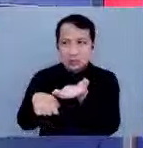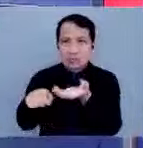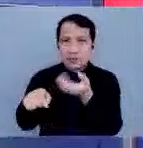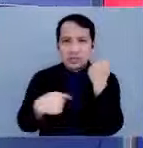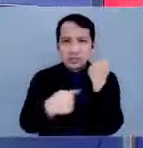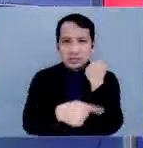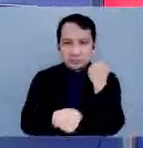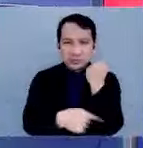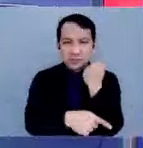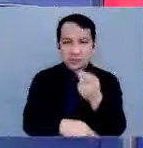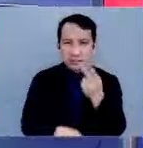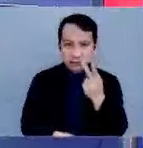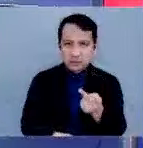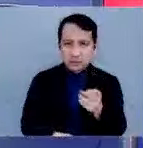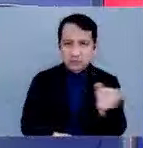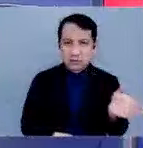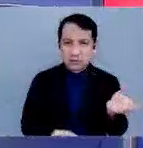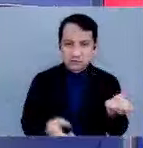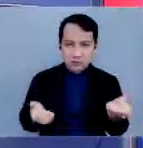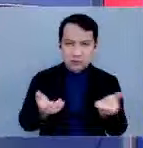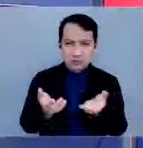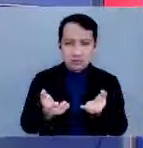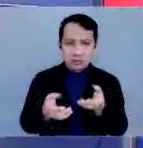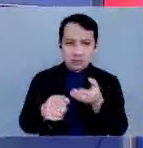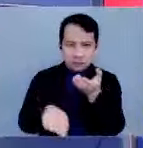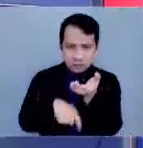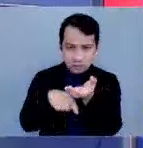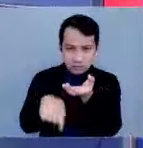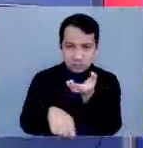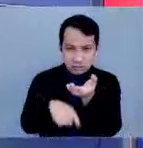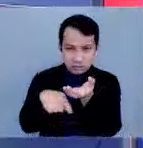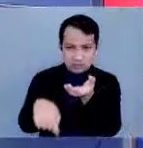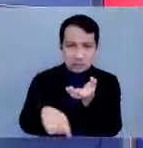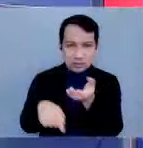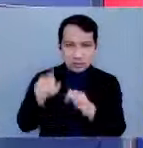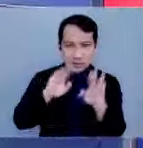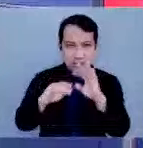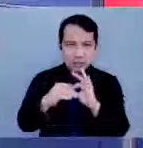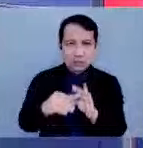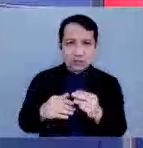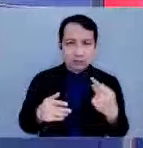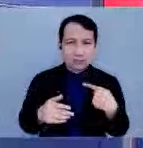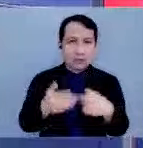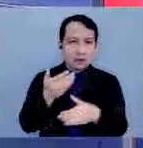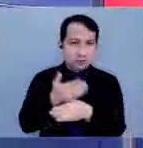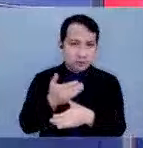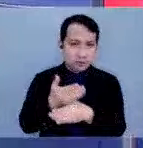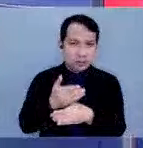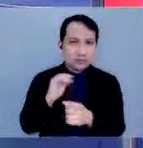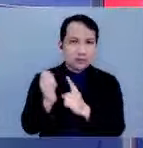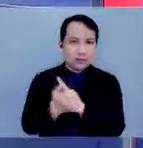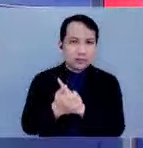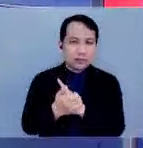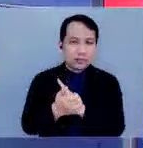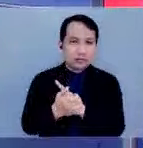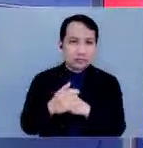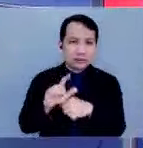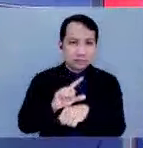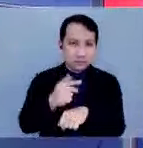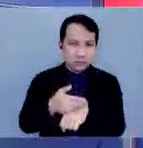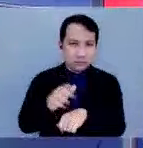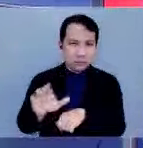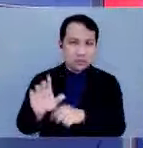nila, sinasabayan ng pagmimina ang dredging. Ang problema pa, perwisyo yan sa kalikasan at kabuhayan ng mga